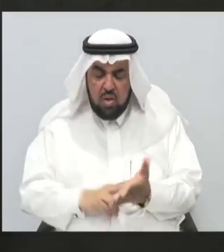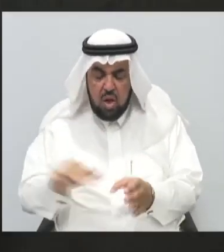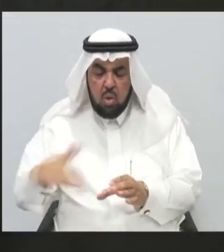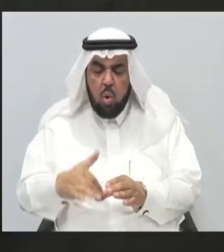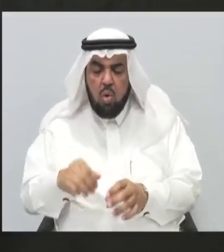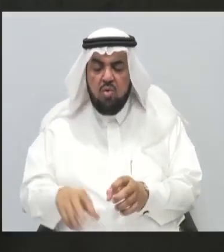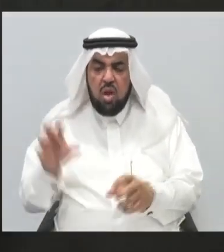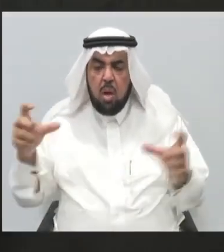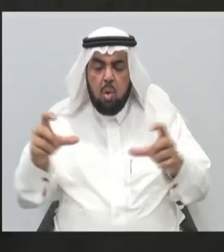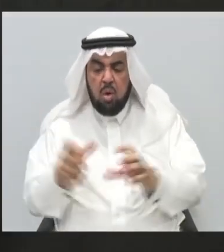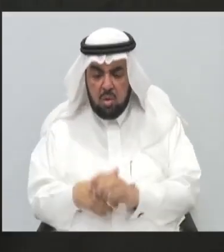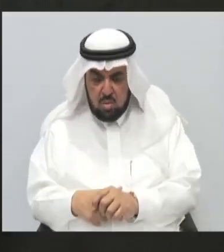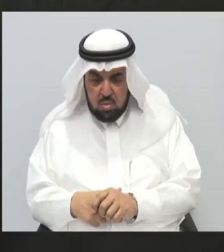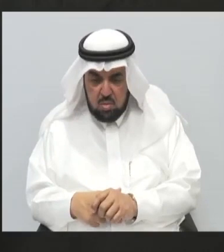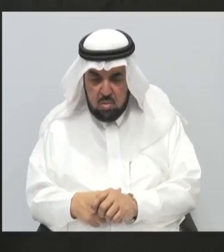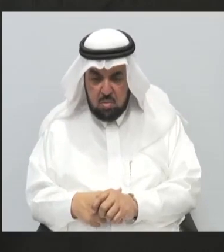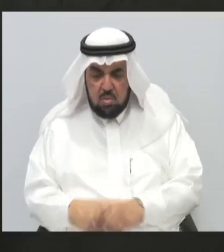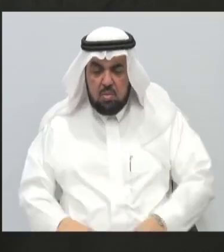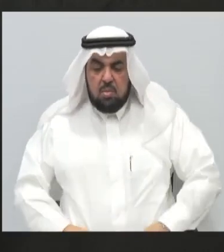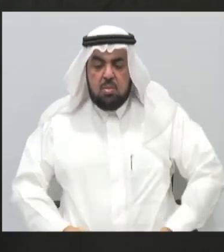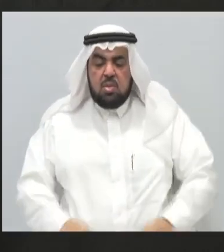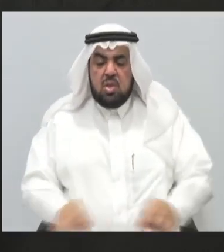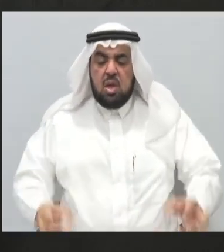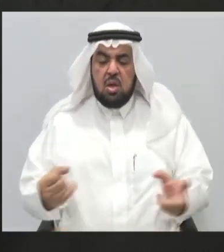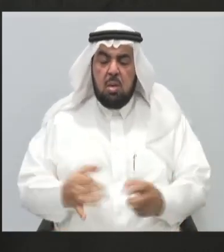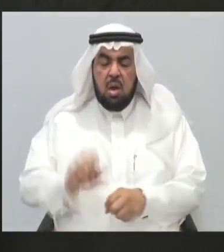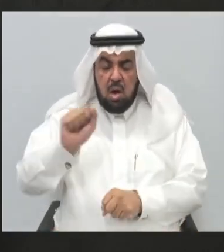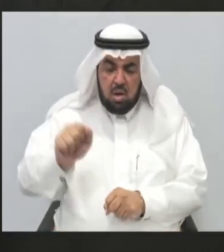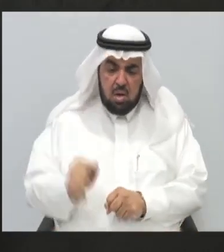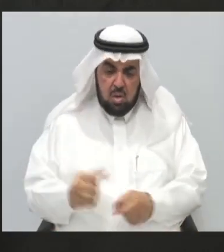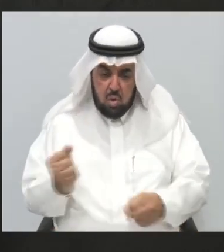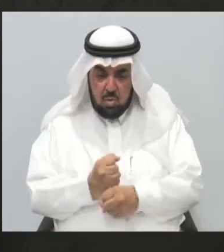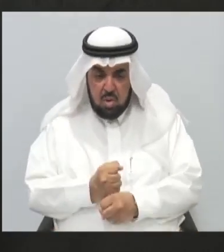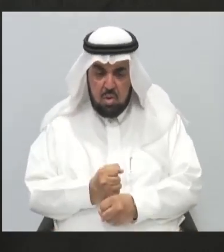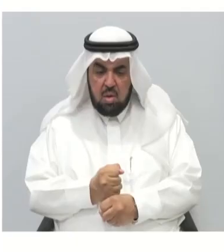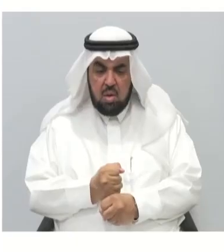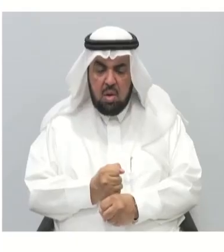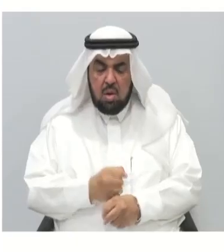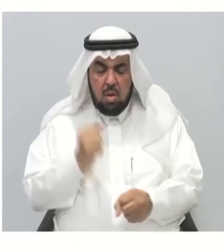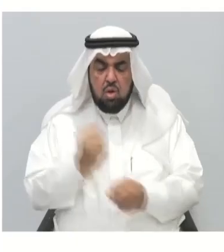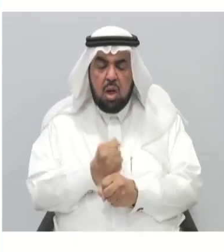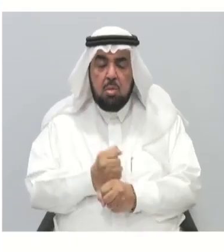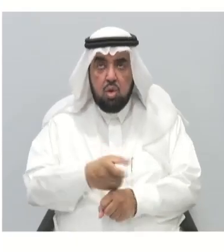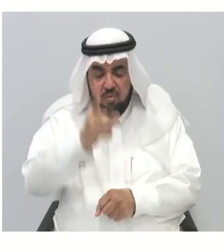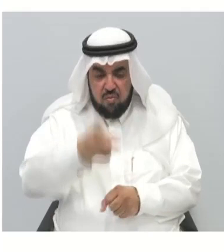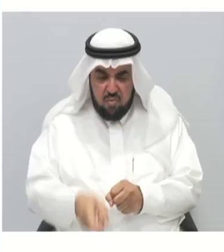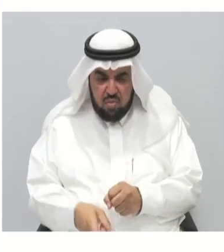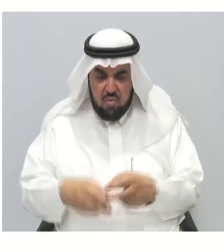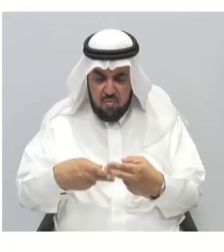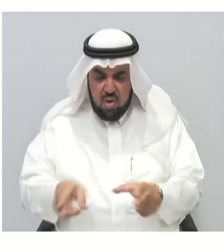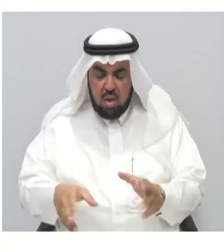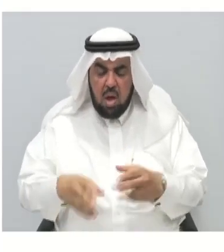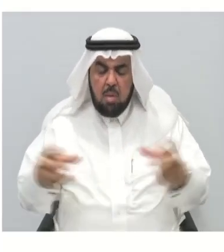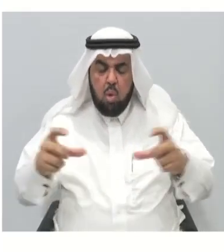للموقع لانشاء حسابنا الخاص نقوم من ايقونه المستخدم الموجوده بعد ما نقوم بفتح